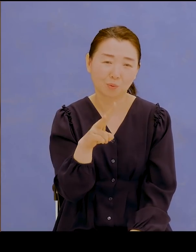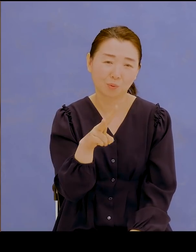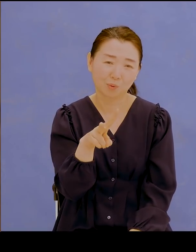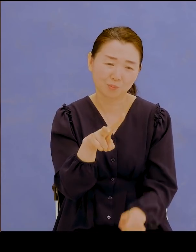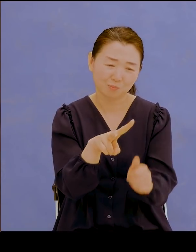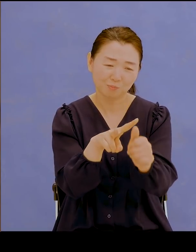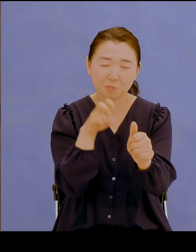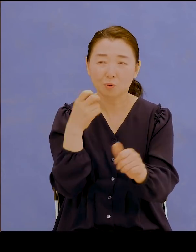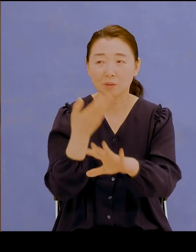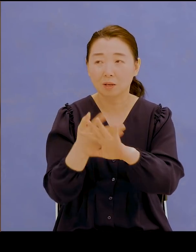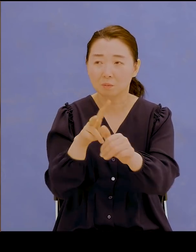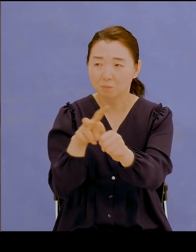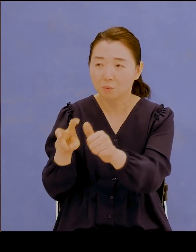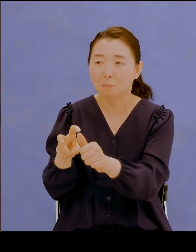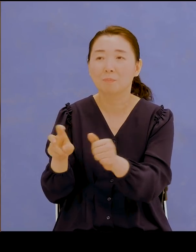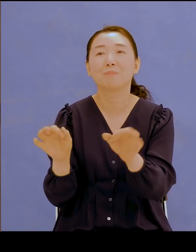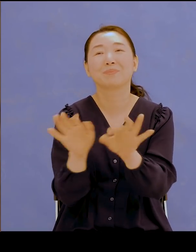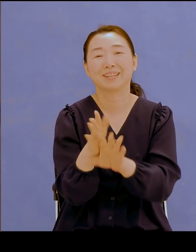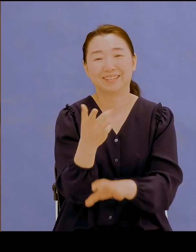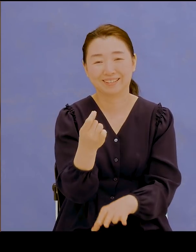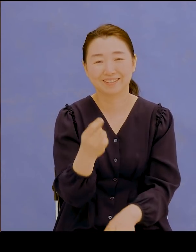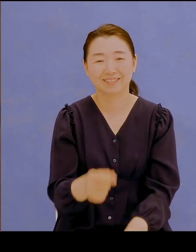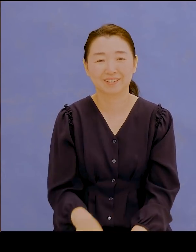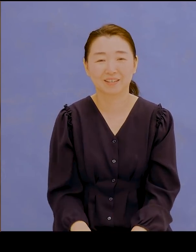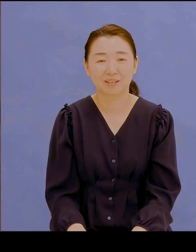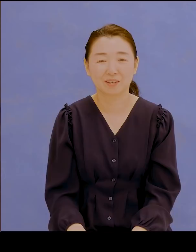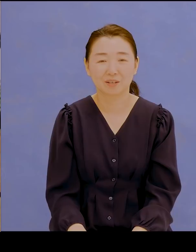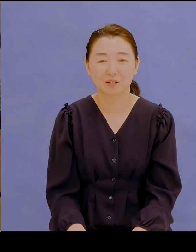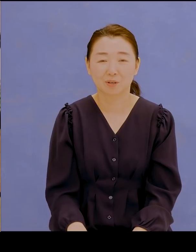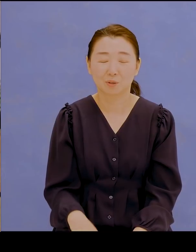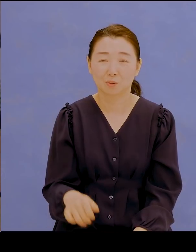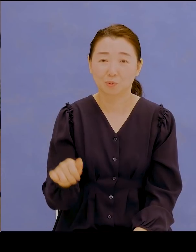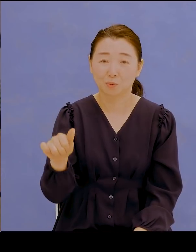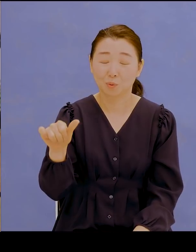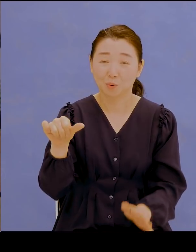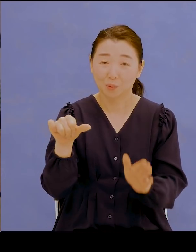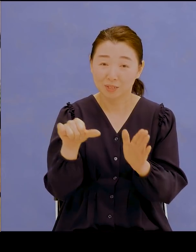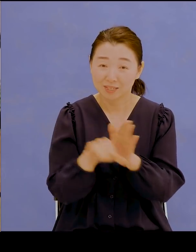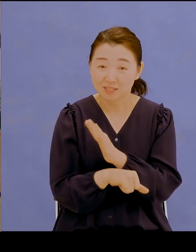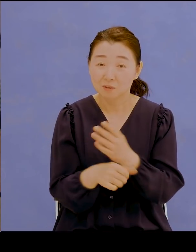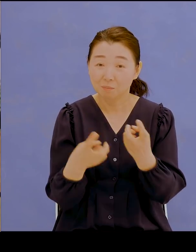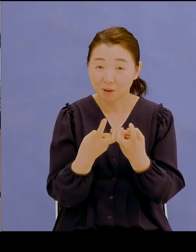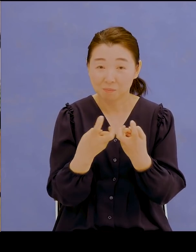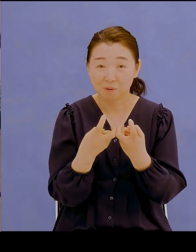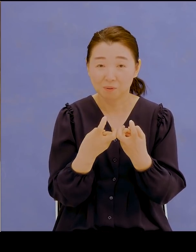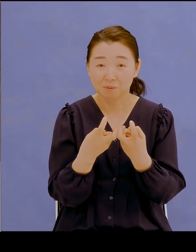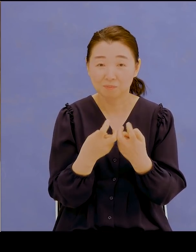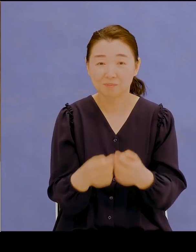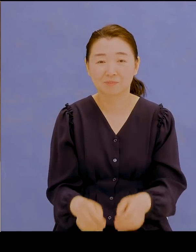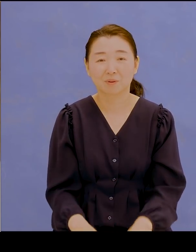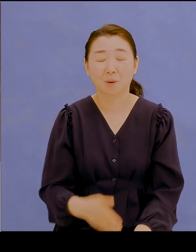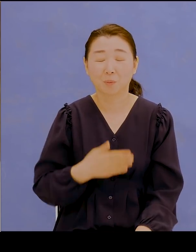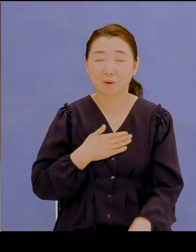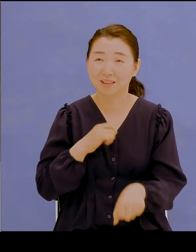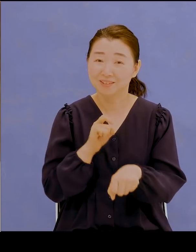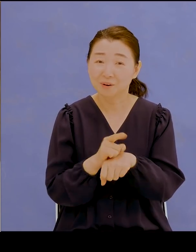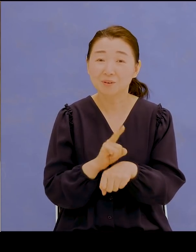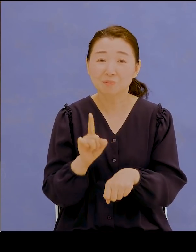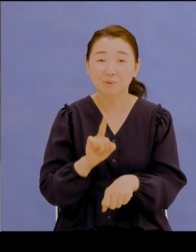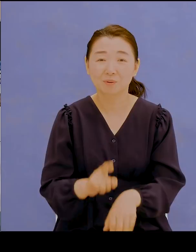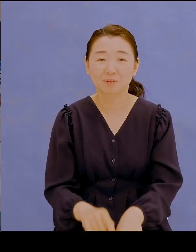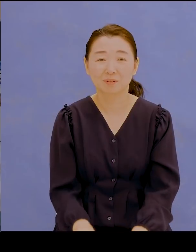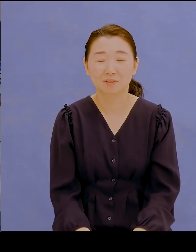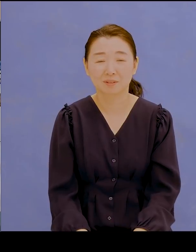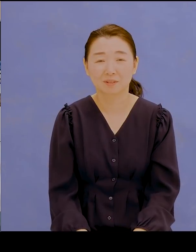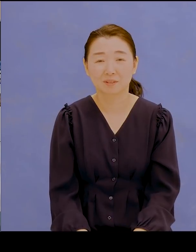미움 뭐 이런 게 없어졌어요. 그리고 지는 법. 지는 법. 지는 법. 저는 성격이 그래도 약간 이겨야